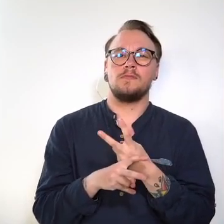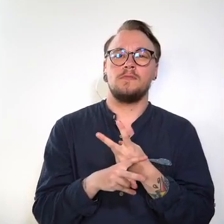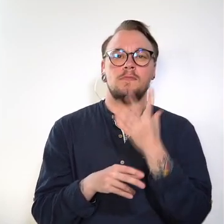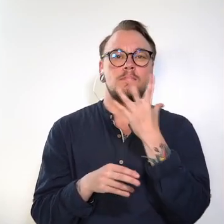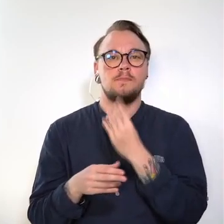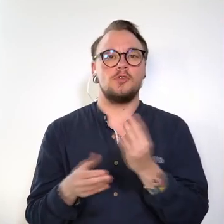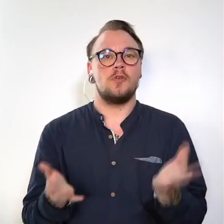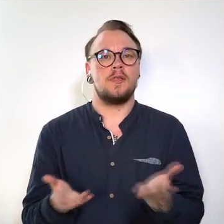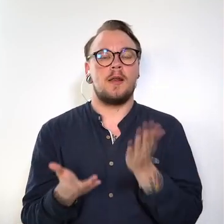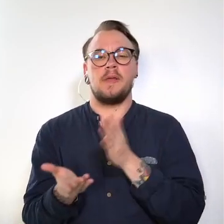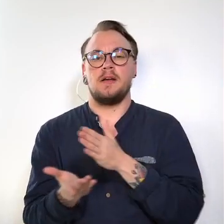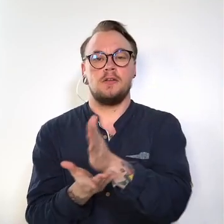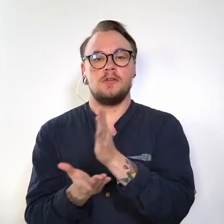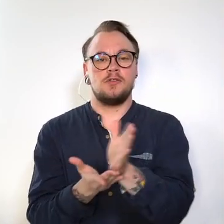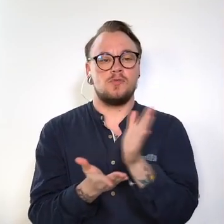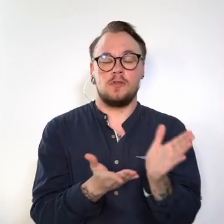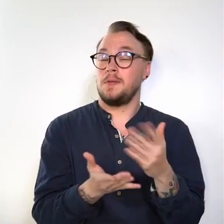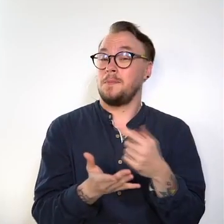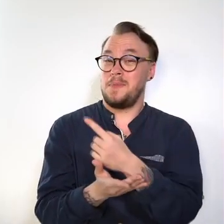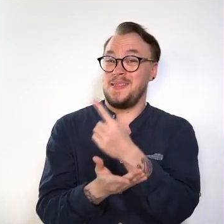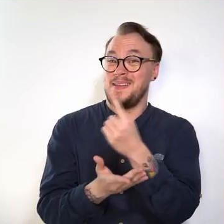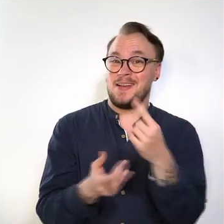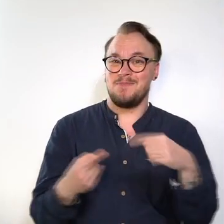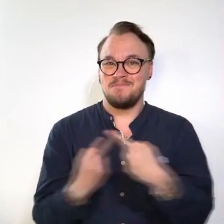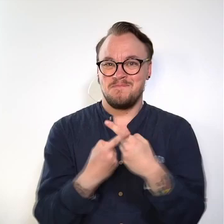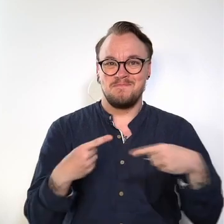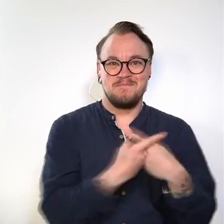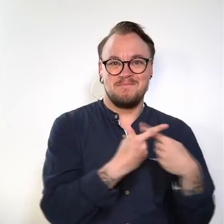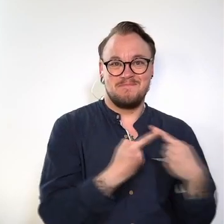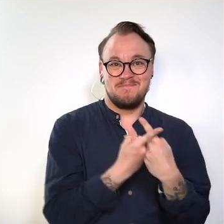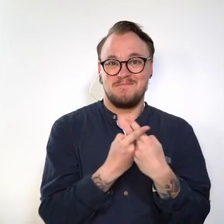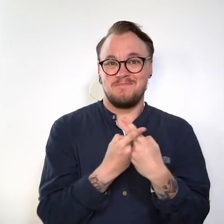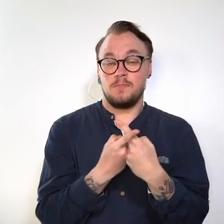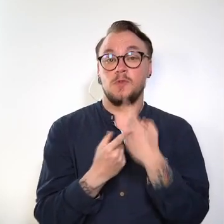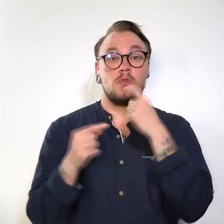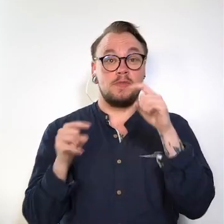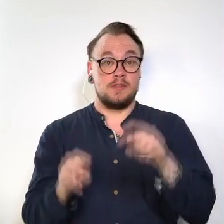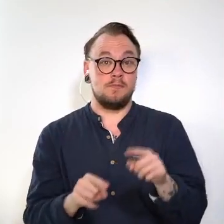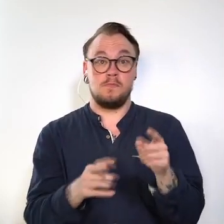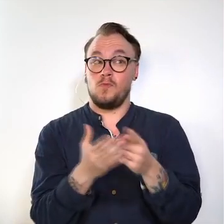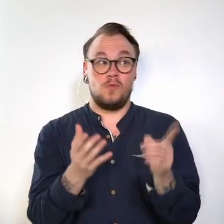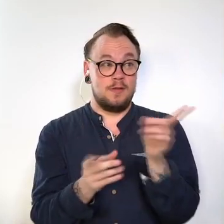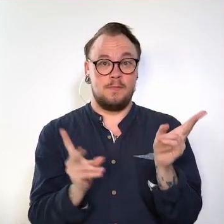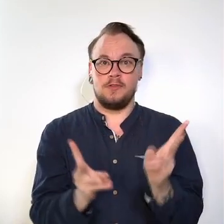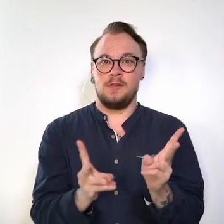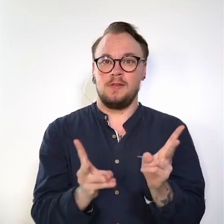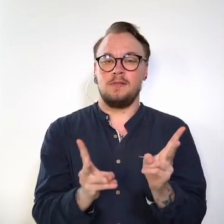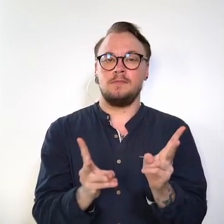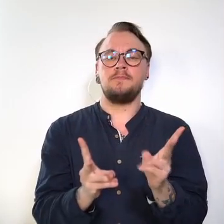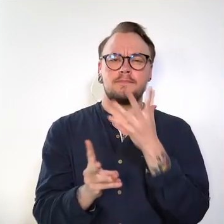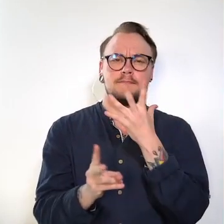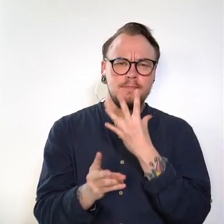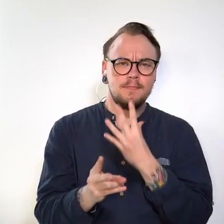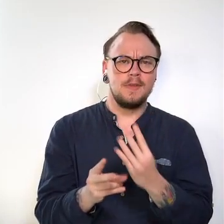on ollut sodassa keskenään hirveän pitkään Suomessa ja vähän muuallakin, niin niiden välillä on yhä enemmän tullut